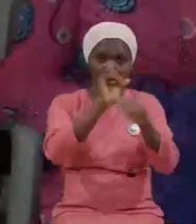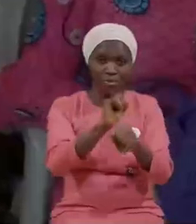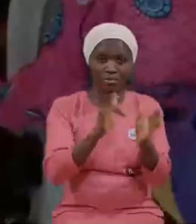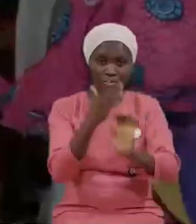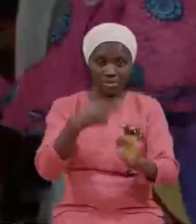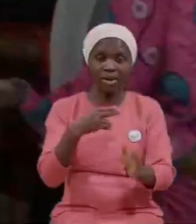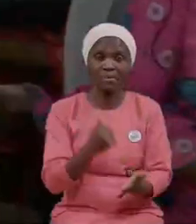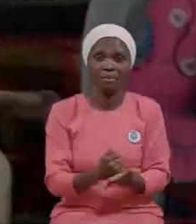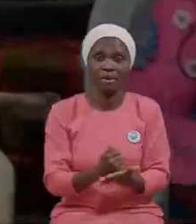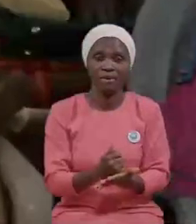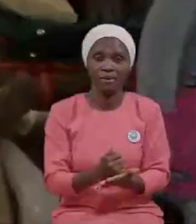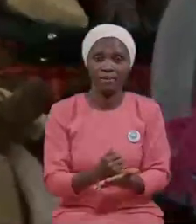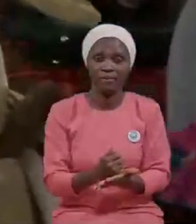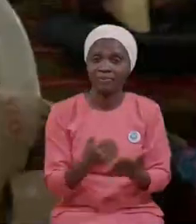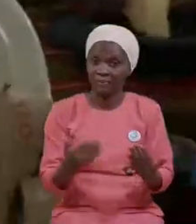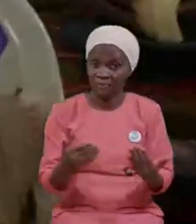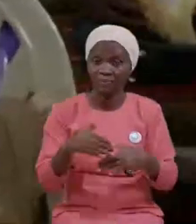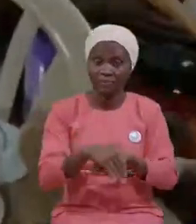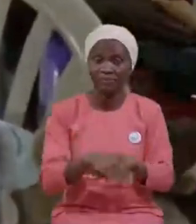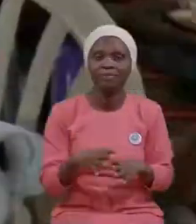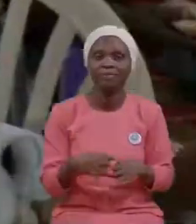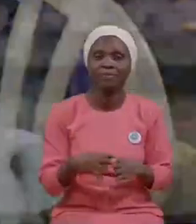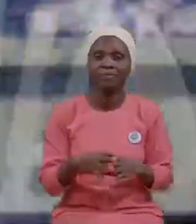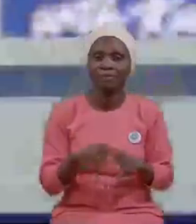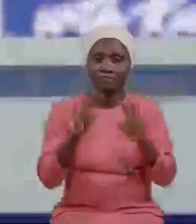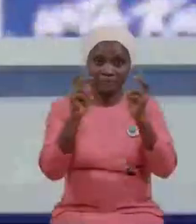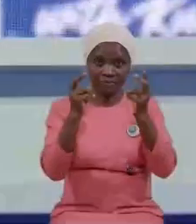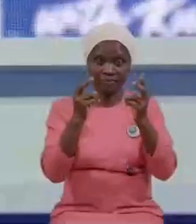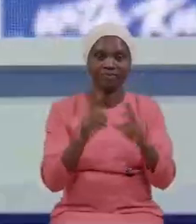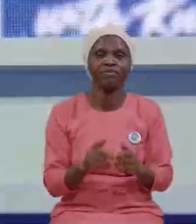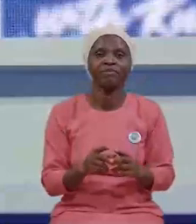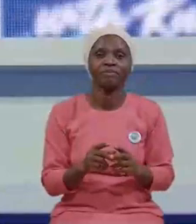Ce soir, je considère Luc au chapitre 2.